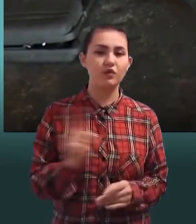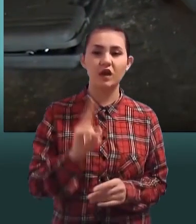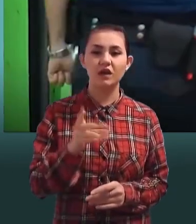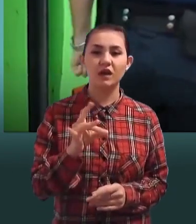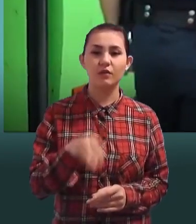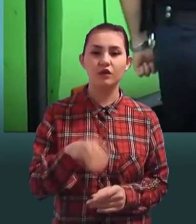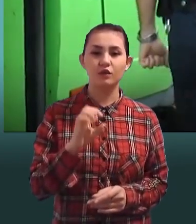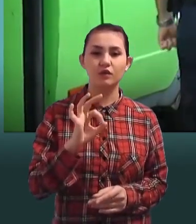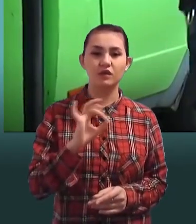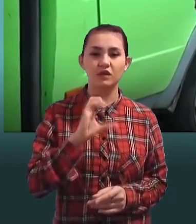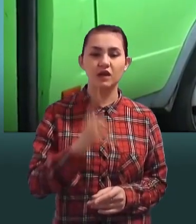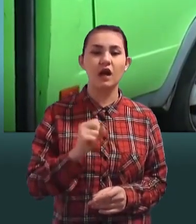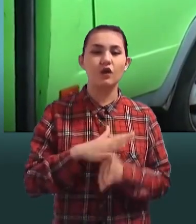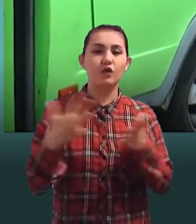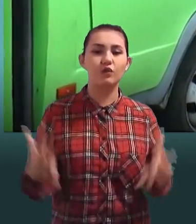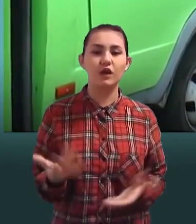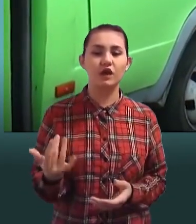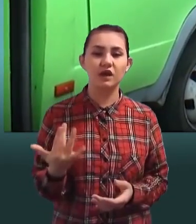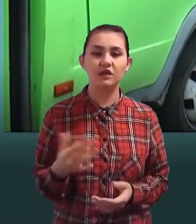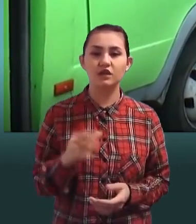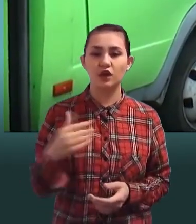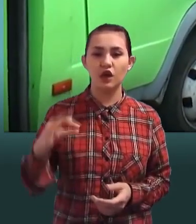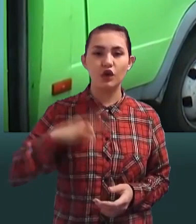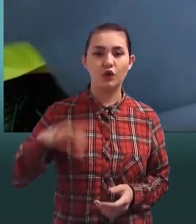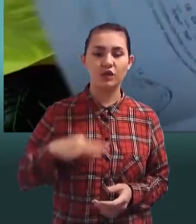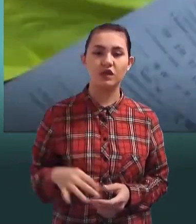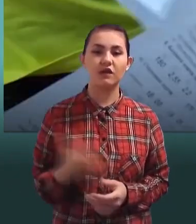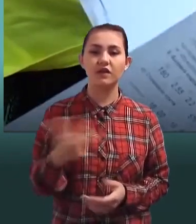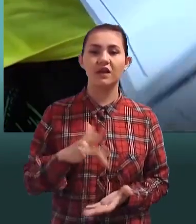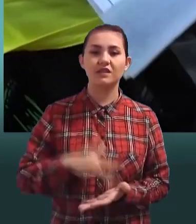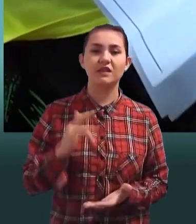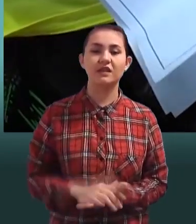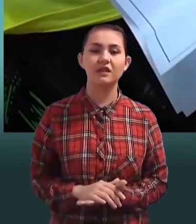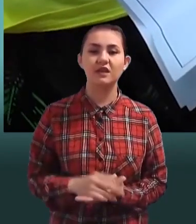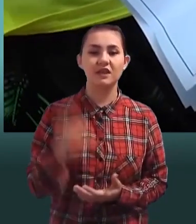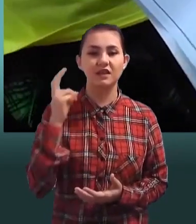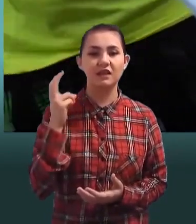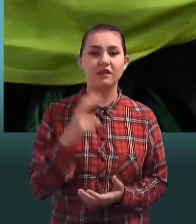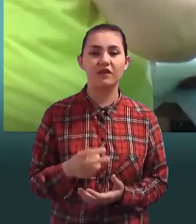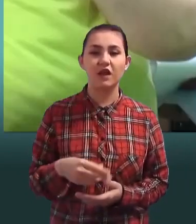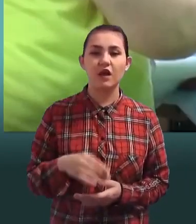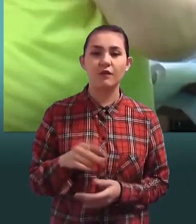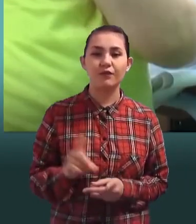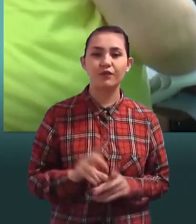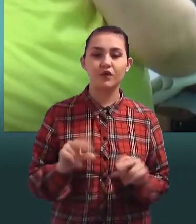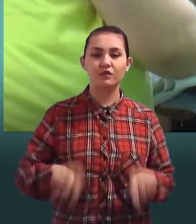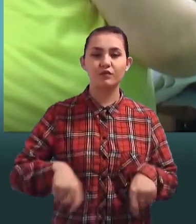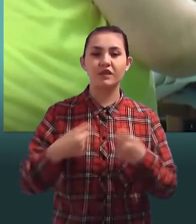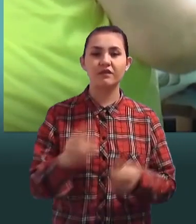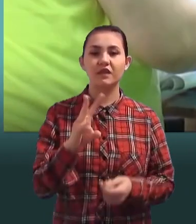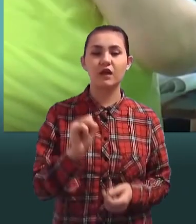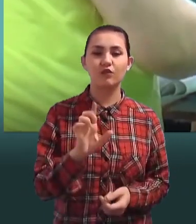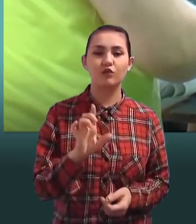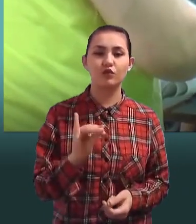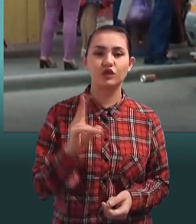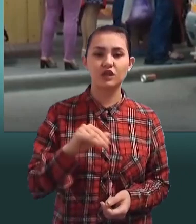кстати. Огромное количество льготников, которые нам центр Киев, я имею в виду, благополучно передал на бюджеты городов,